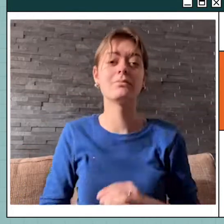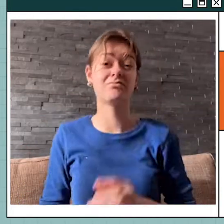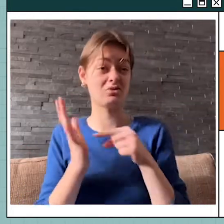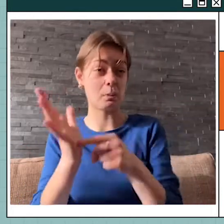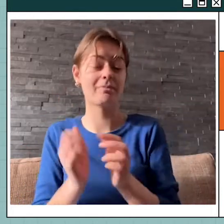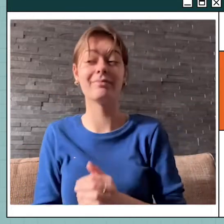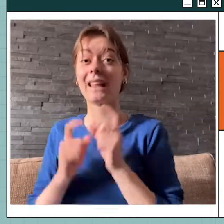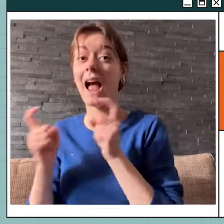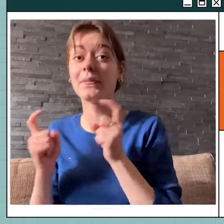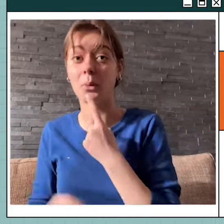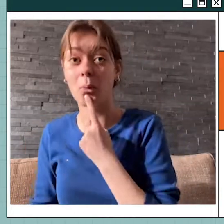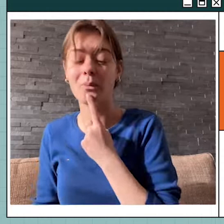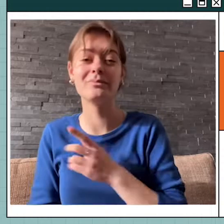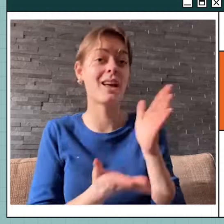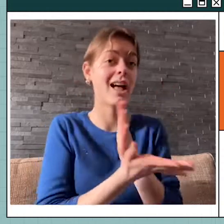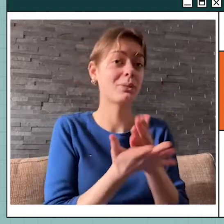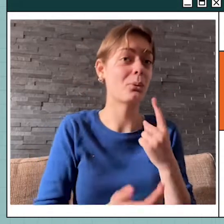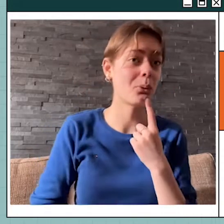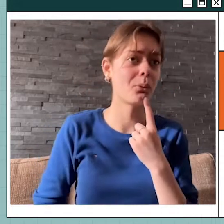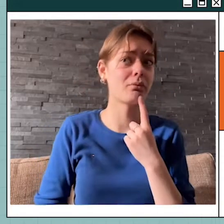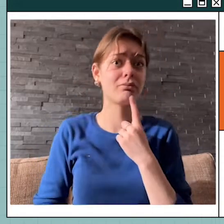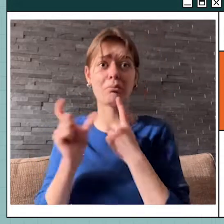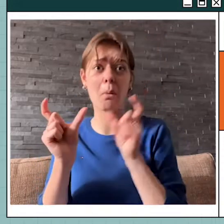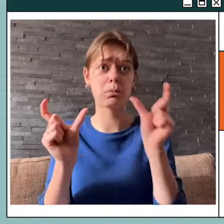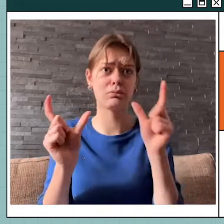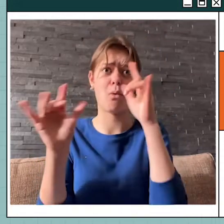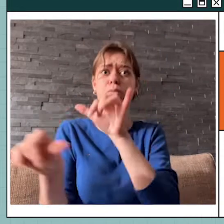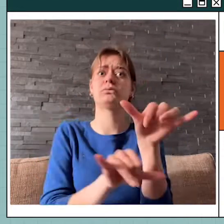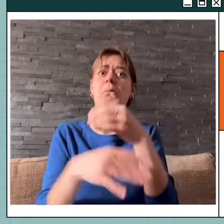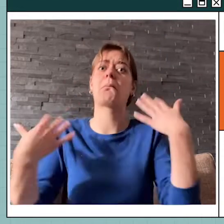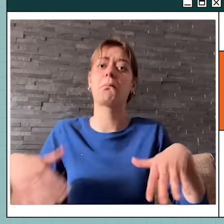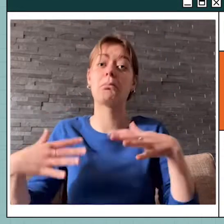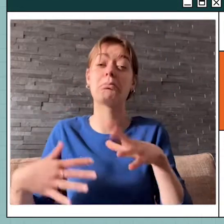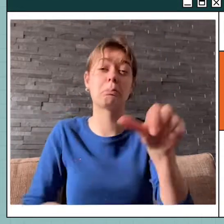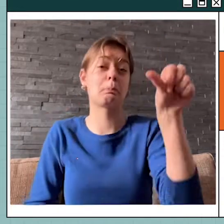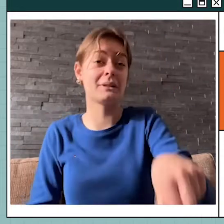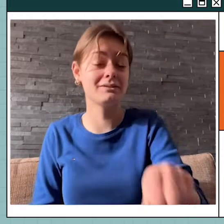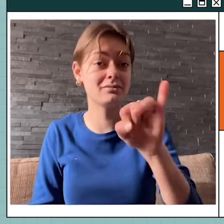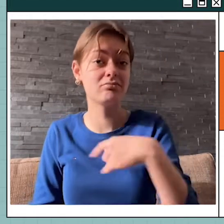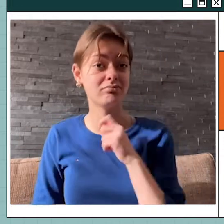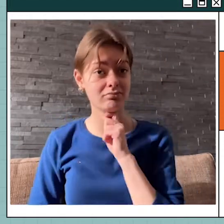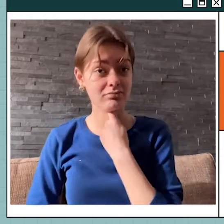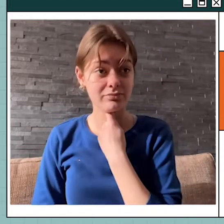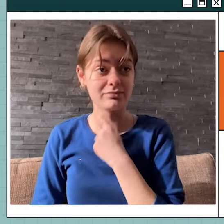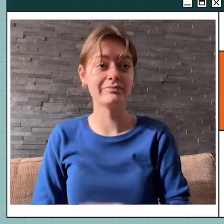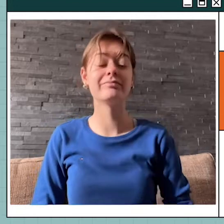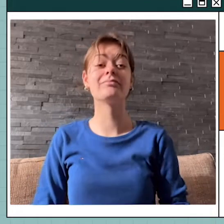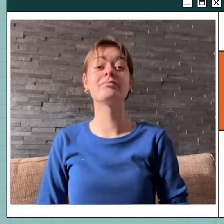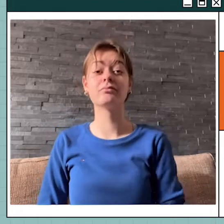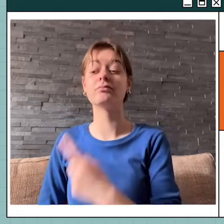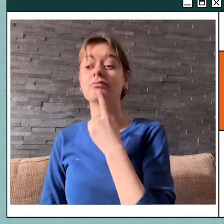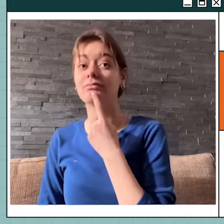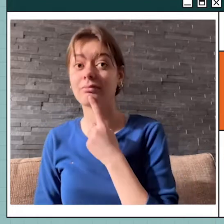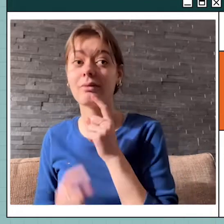Par exemple, cadeau et gâteau. Ces deux mots-là se ressemblent énormément et encore plus